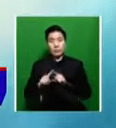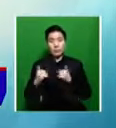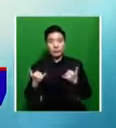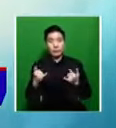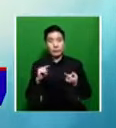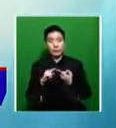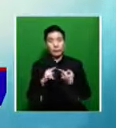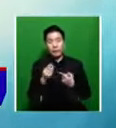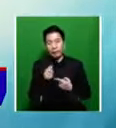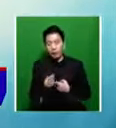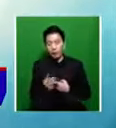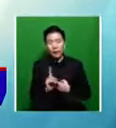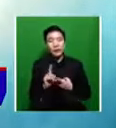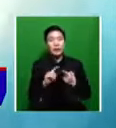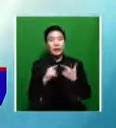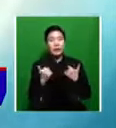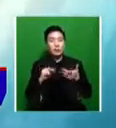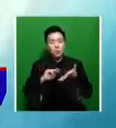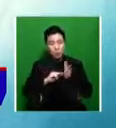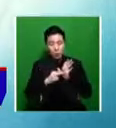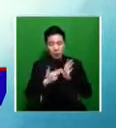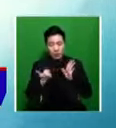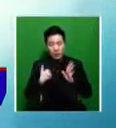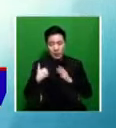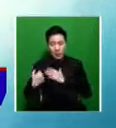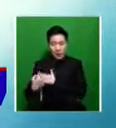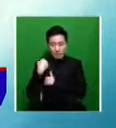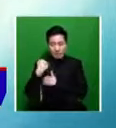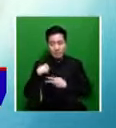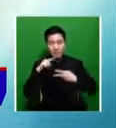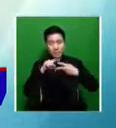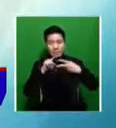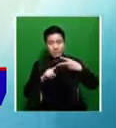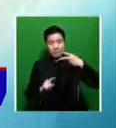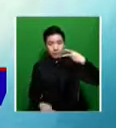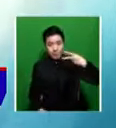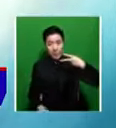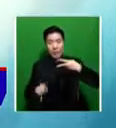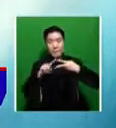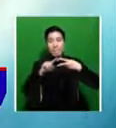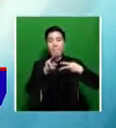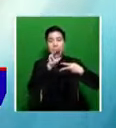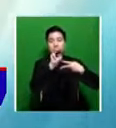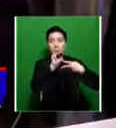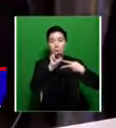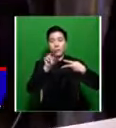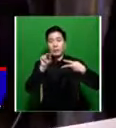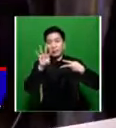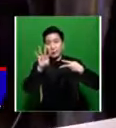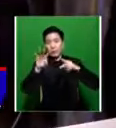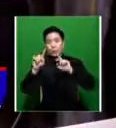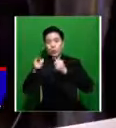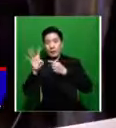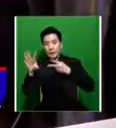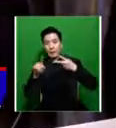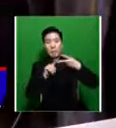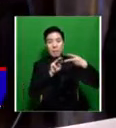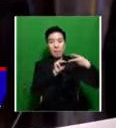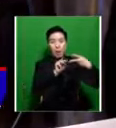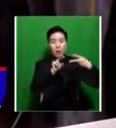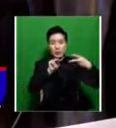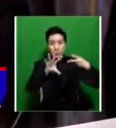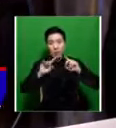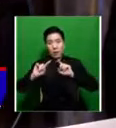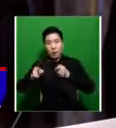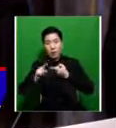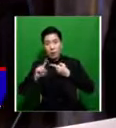นนั่นก็หมายความว่าในส่วนนี้มันจะมีอำนาจอยู่สองส่วนก็คือตามมาตรา34วงเล็บ4นะครับแล้วก็35วงเล็บ1นะครับแล้วก็